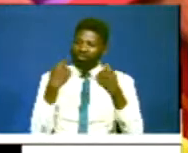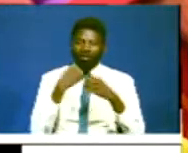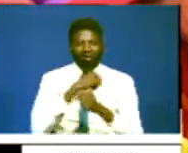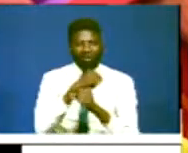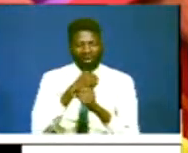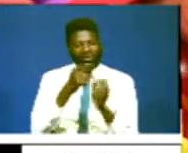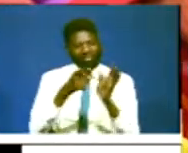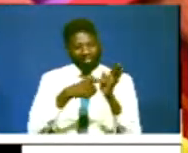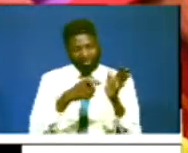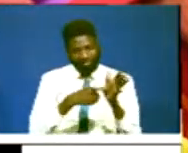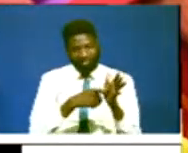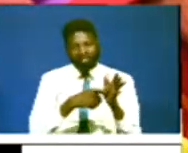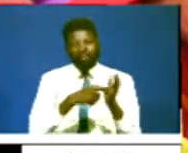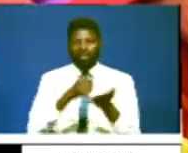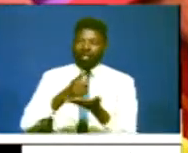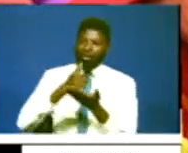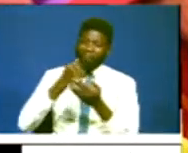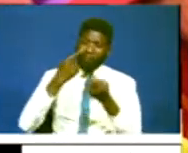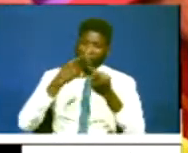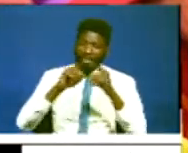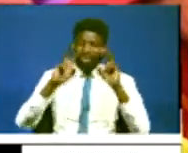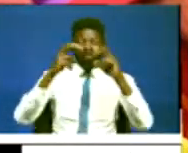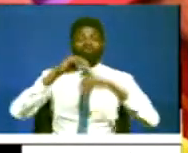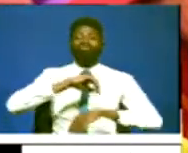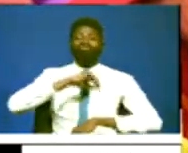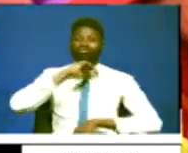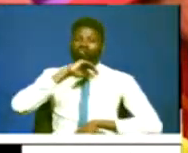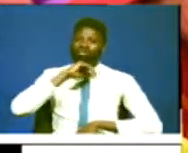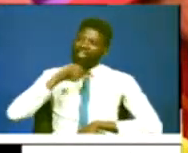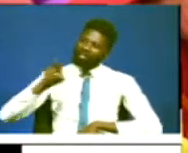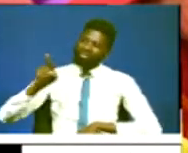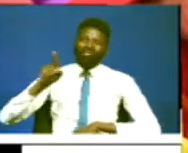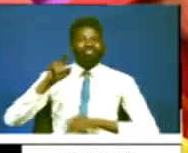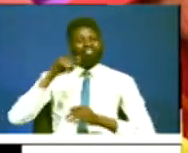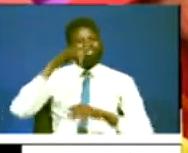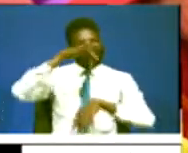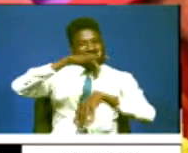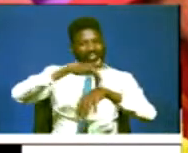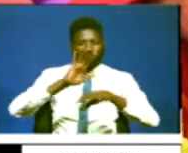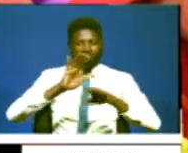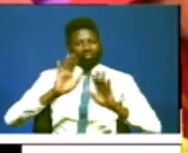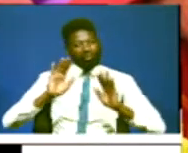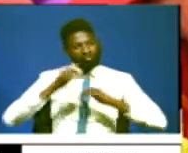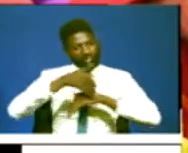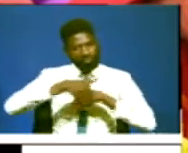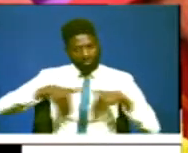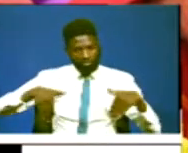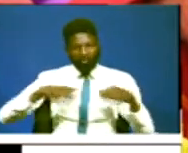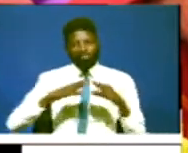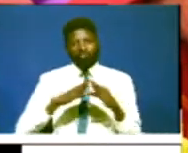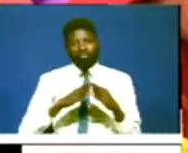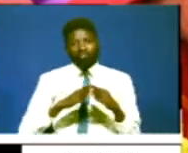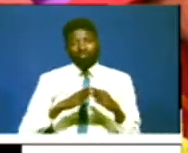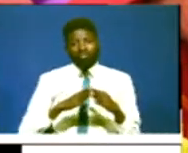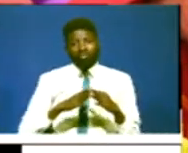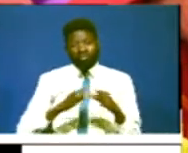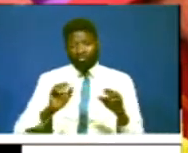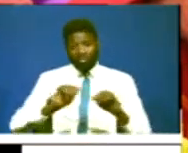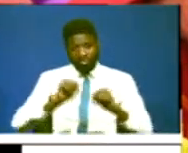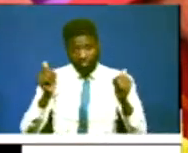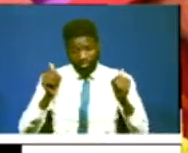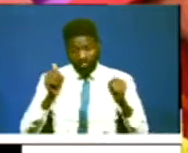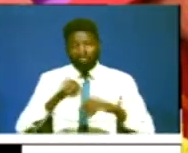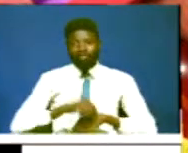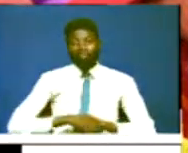hii mzee, wewe kaa kando. Wewe kaa kando. Nego? Eh? Hii mambo ya